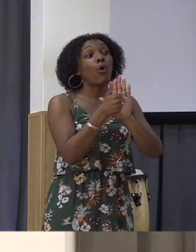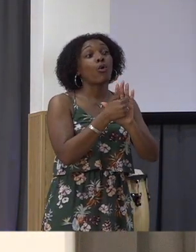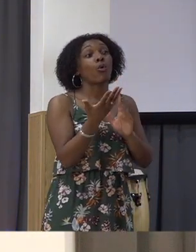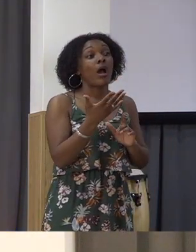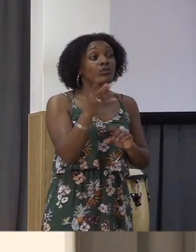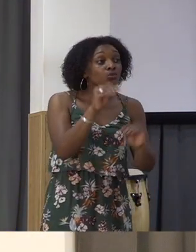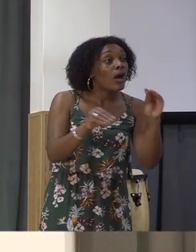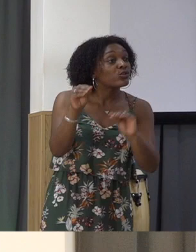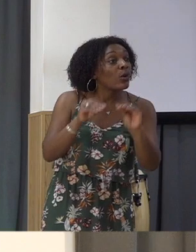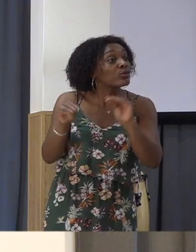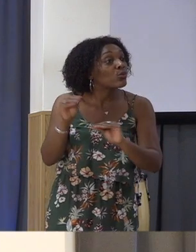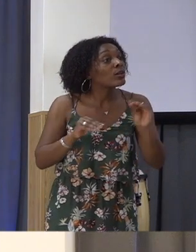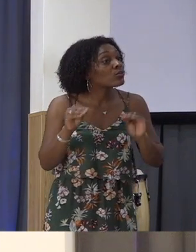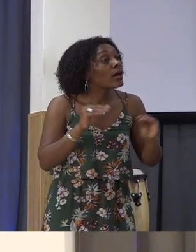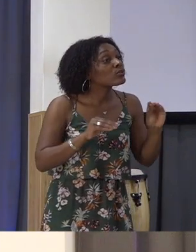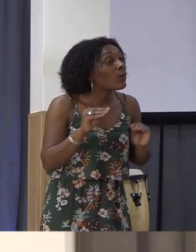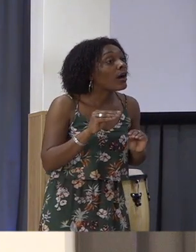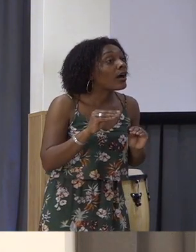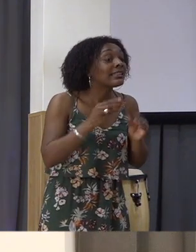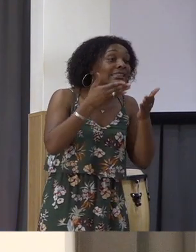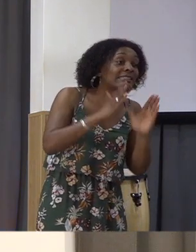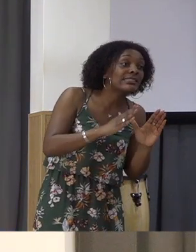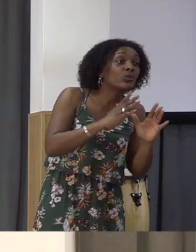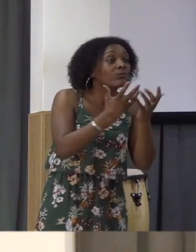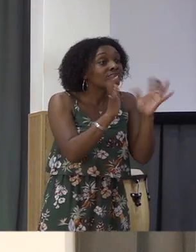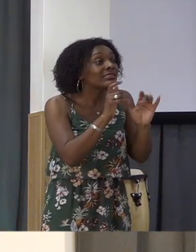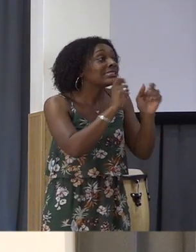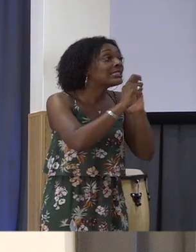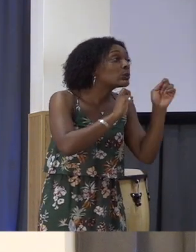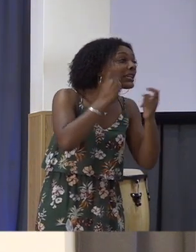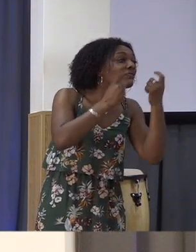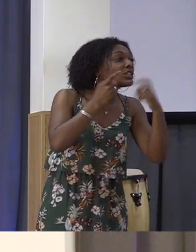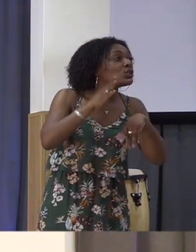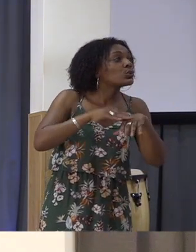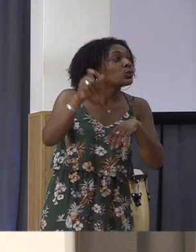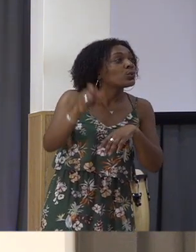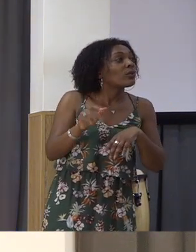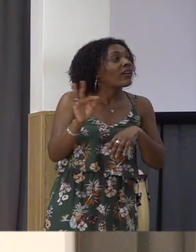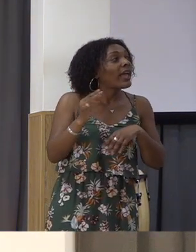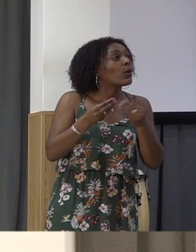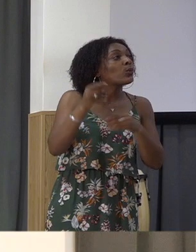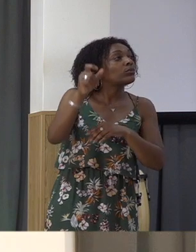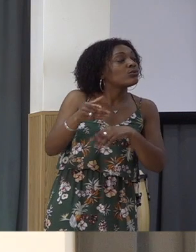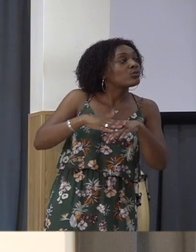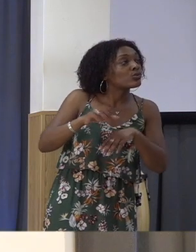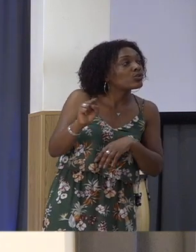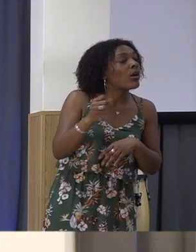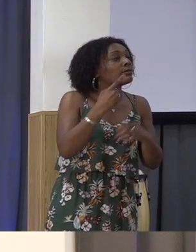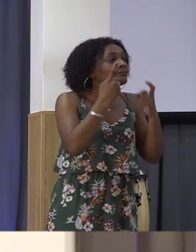de prendre les décisions pour la communauté, qui ont la responsabilité de réfléchir sur comment les choses doivent se faire.